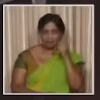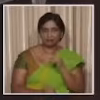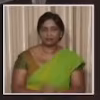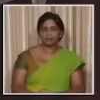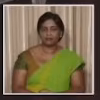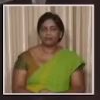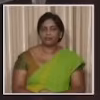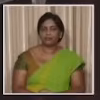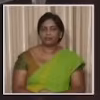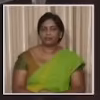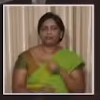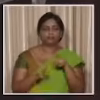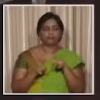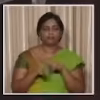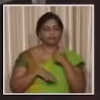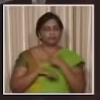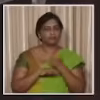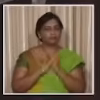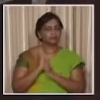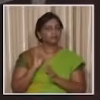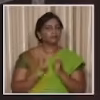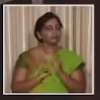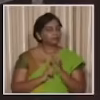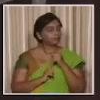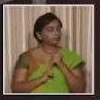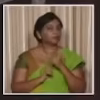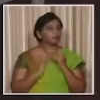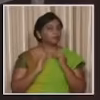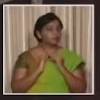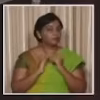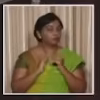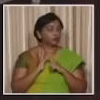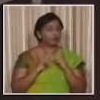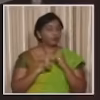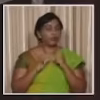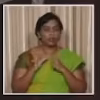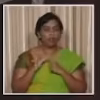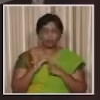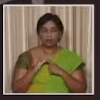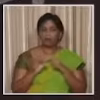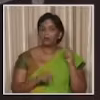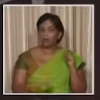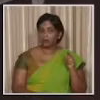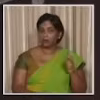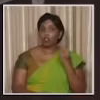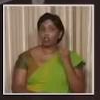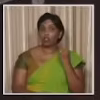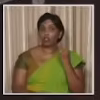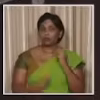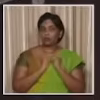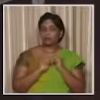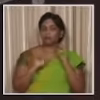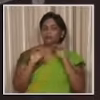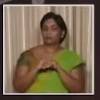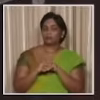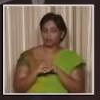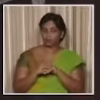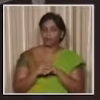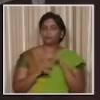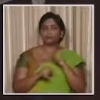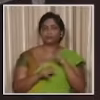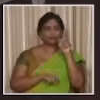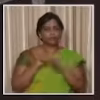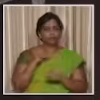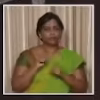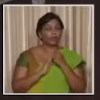තියෙනවද? ඒ නිසා බුලස්සනේ සභාපති තුමනි නිවාස සංවර්ධන අධිකාරිය. එතුමා 3000ක් සේවකයෝ බඳවාගෙන තිනවා මේ